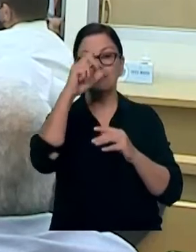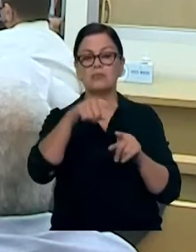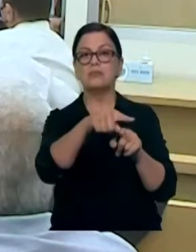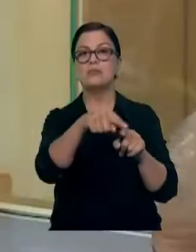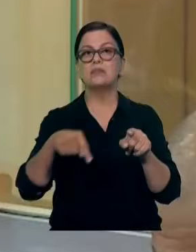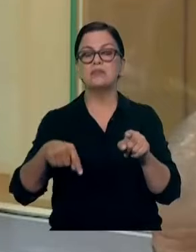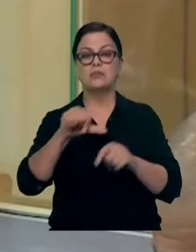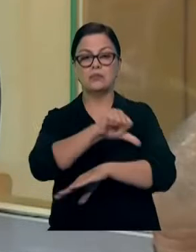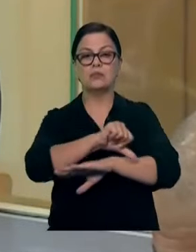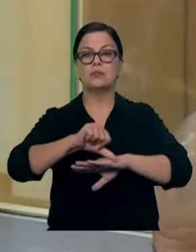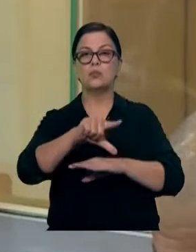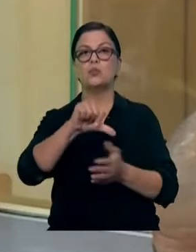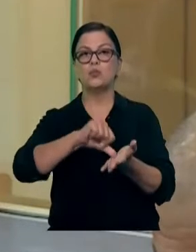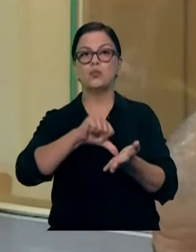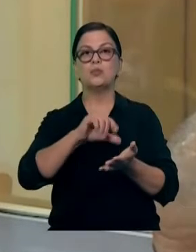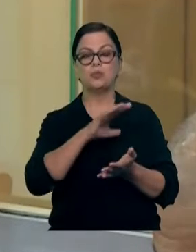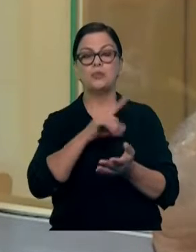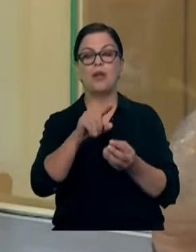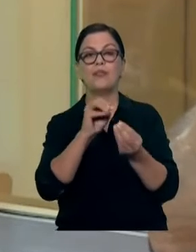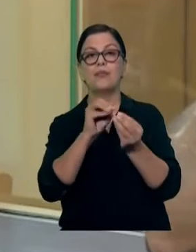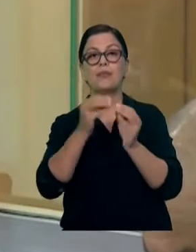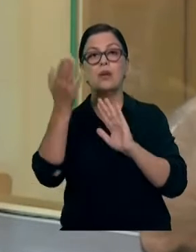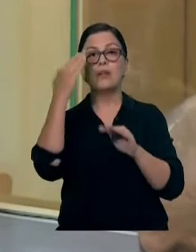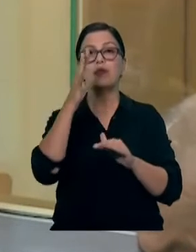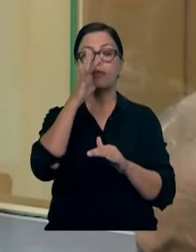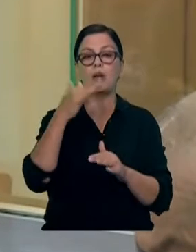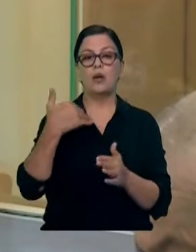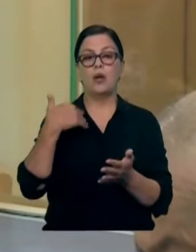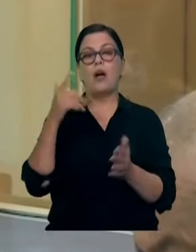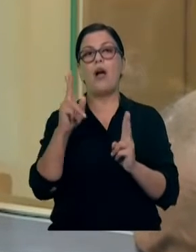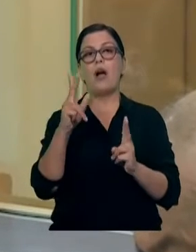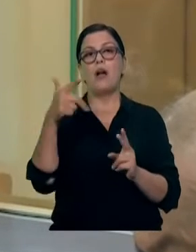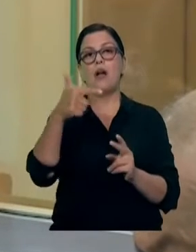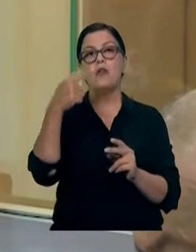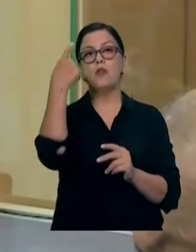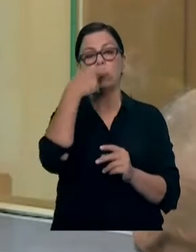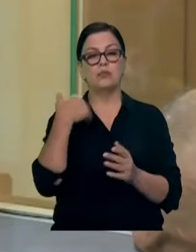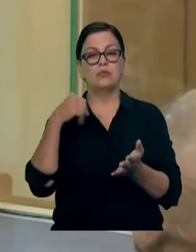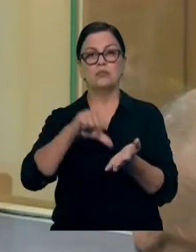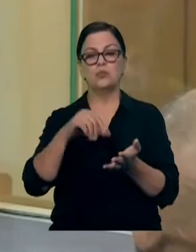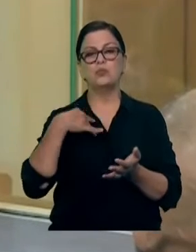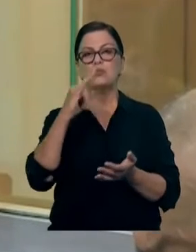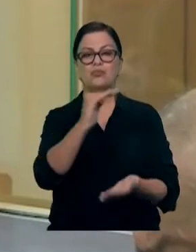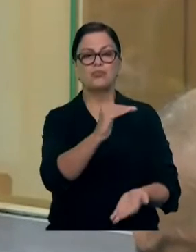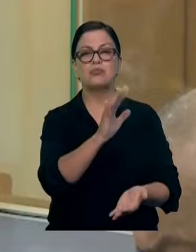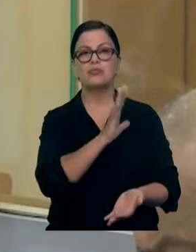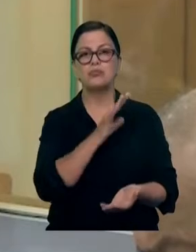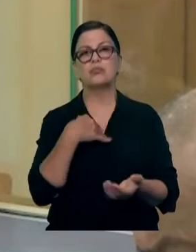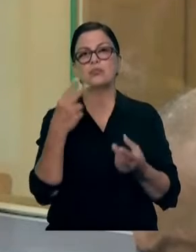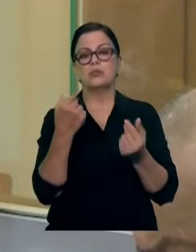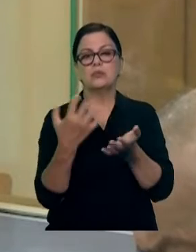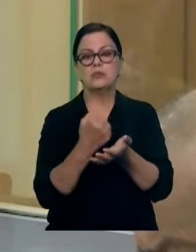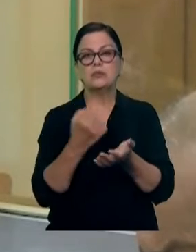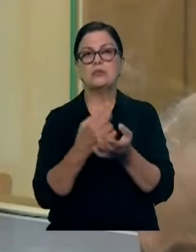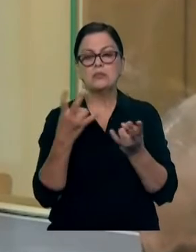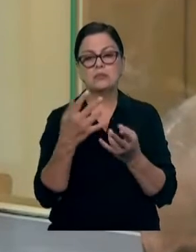olub. Həmin vaxt mən mülki şəxs kimi orada iştirak etmişəm. Az yaşlı uşağım var idi. Pul qazanmaq məqsədi